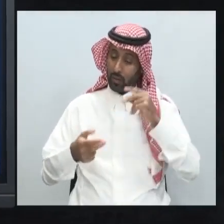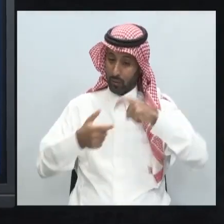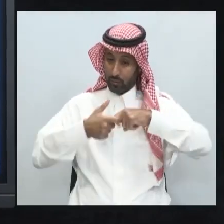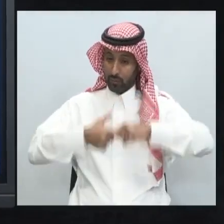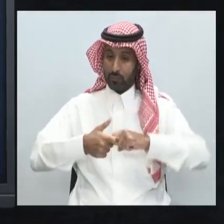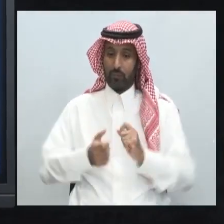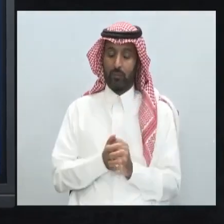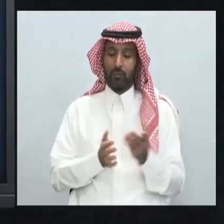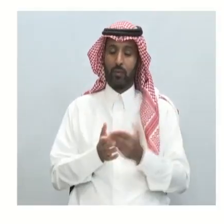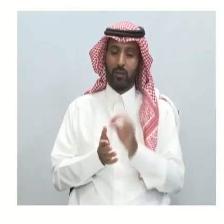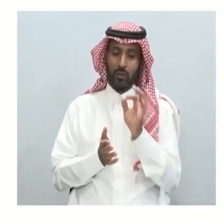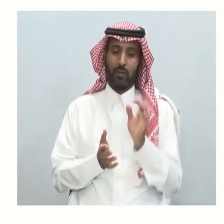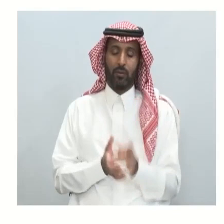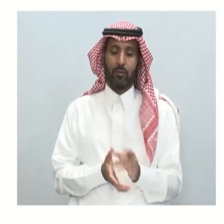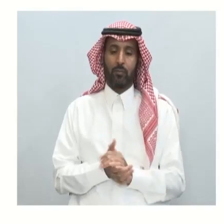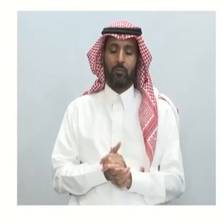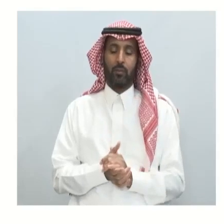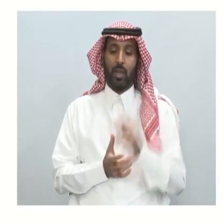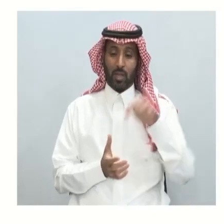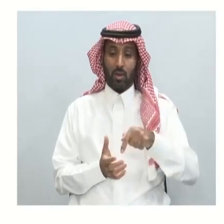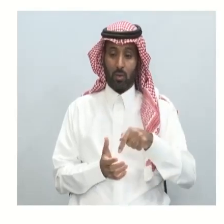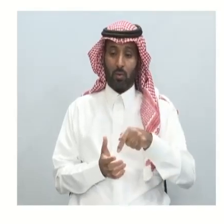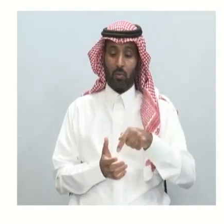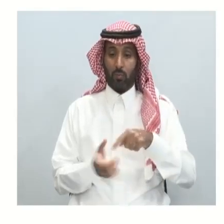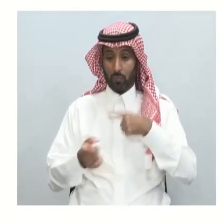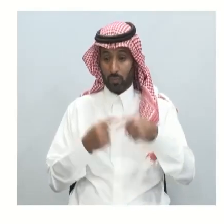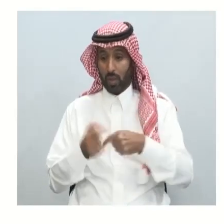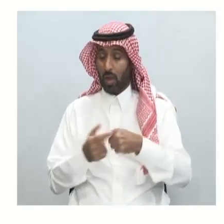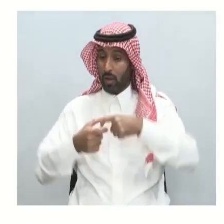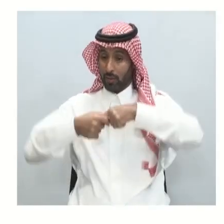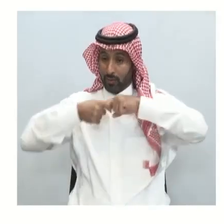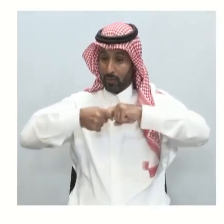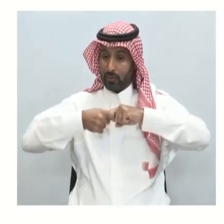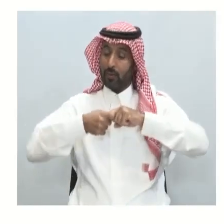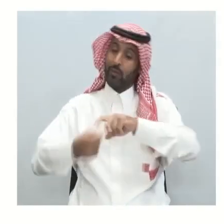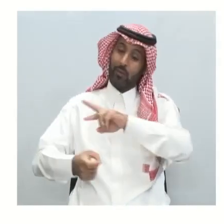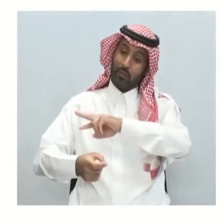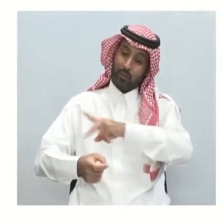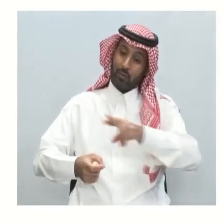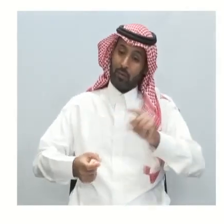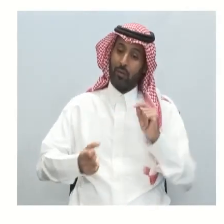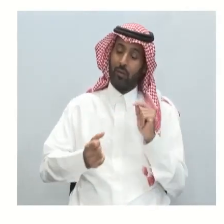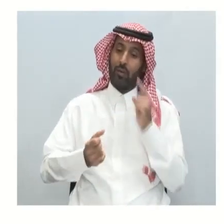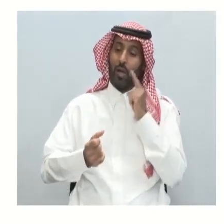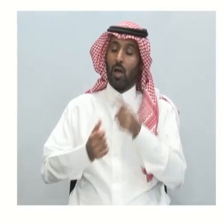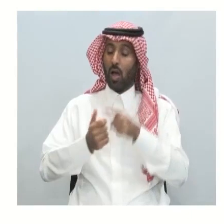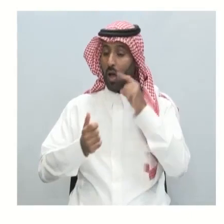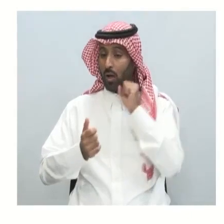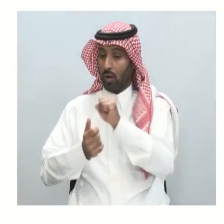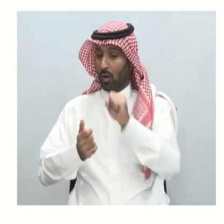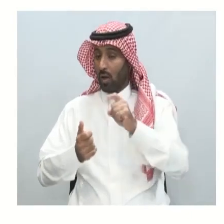القطبيه الجزيئيه اليوم تابع الروابط التساهميه القطبيه خواص المركبات